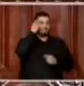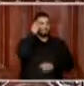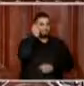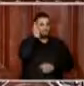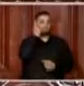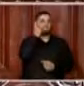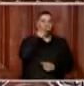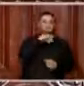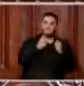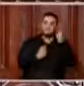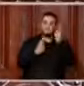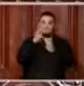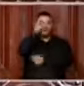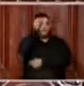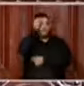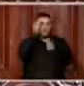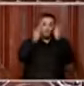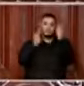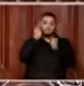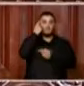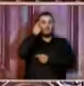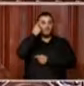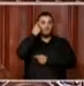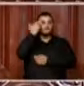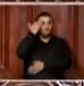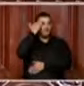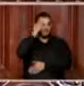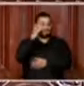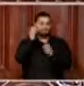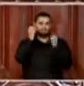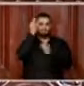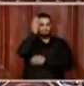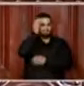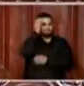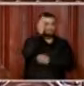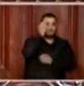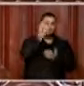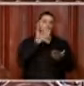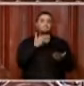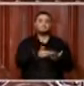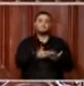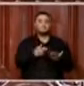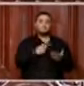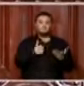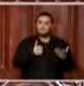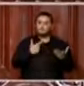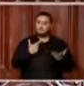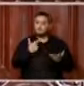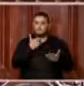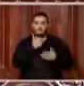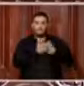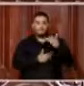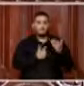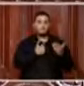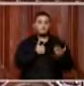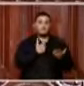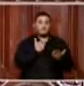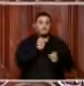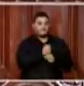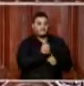جديد، أو هي وعي يتفجر بعد سكون